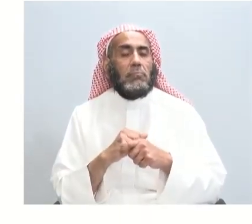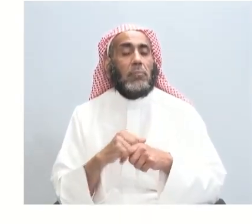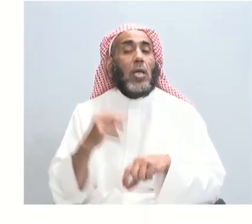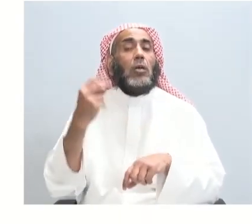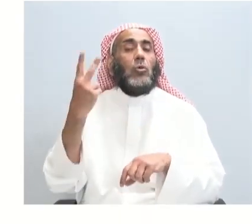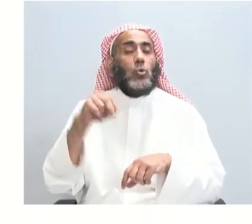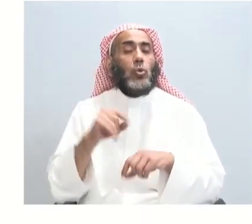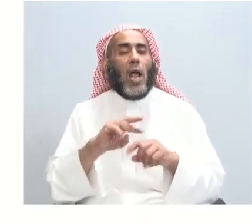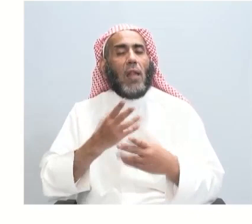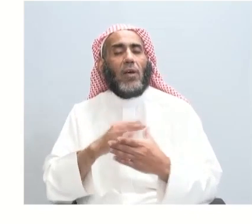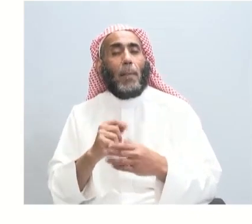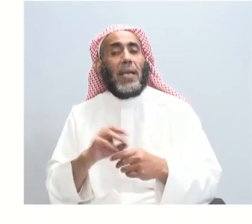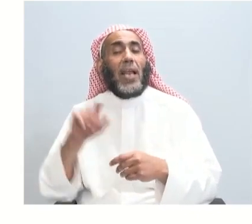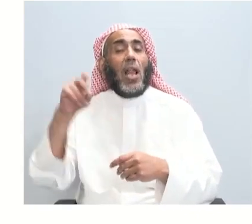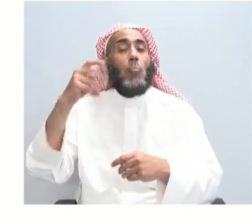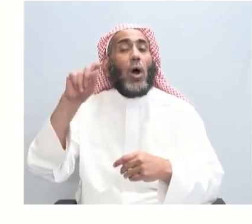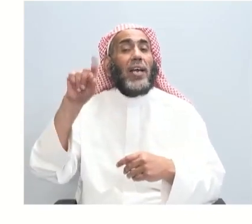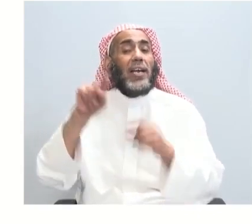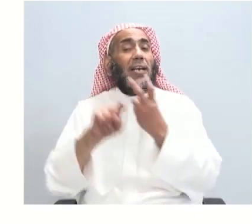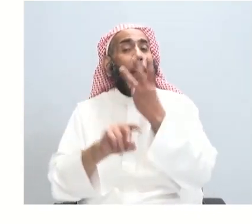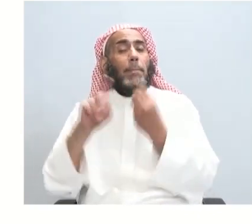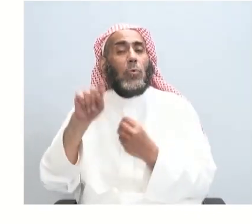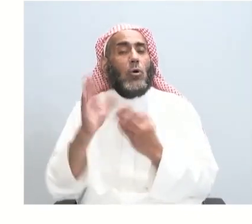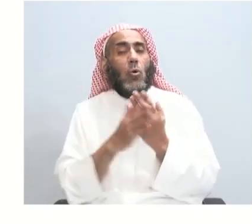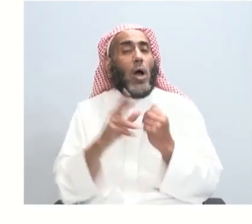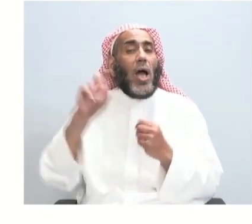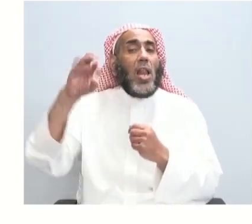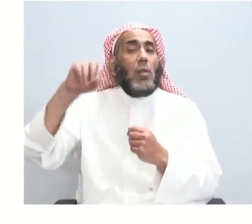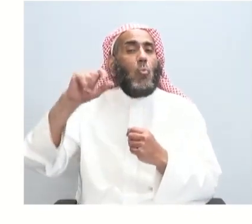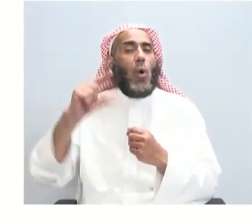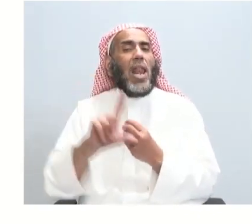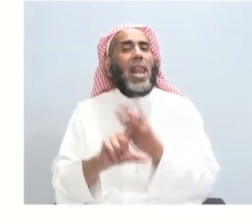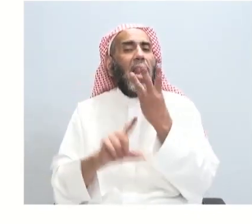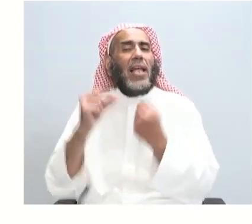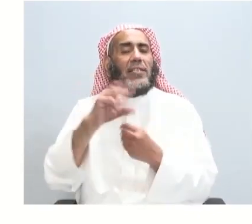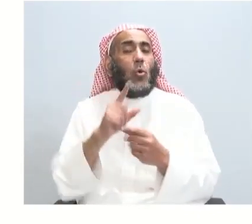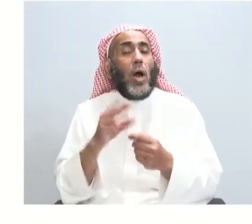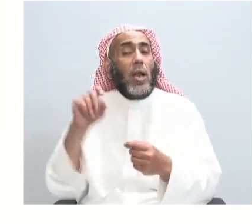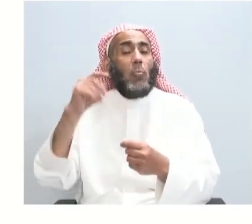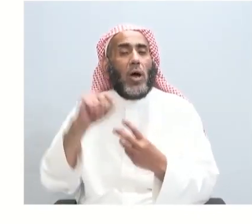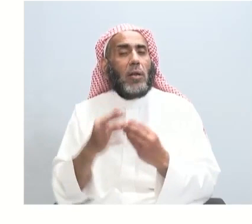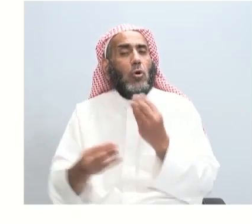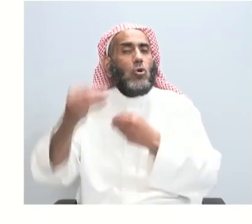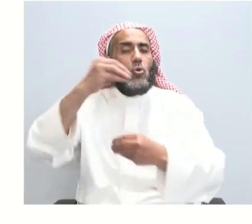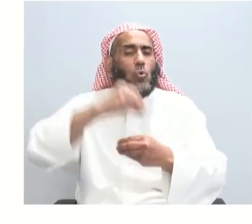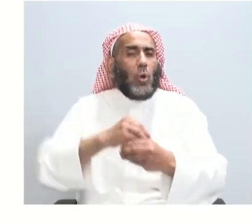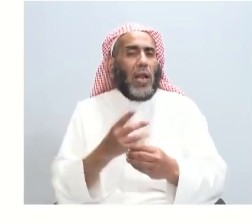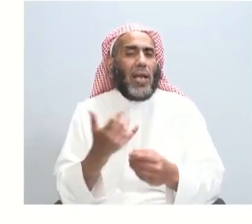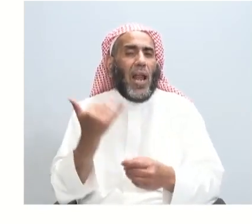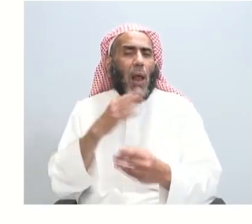20 هنا الفرق بين المعرب والمولد. الفرق بين المعرب والمولد هو أن المعرب نقل العربية قديما